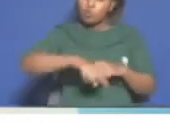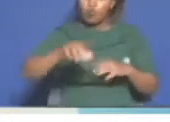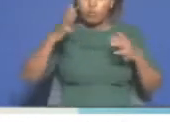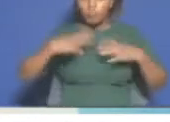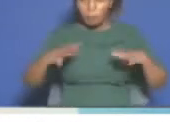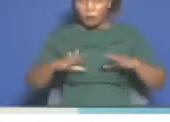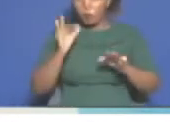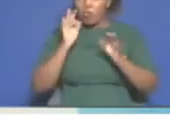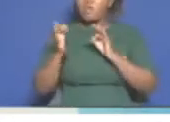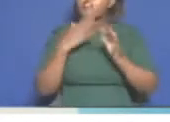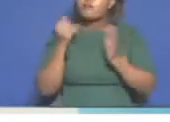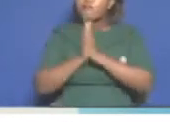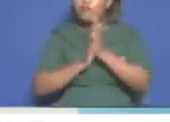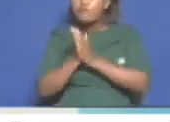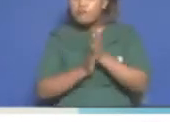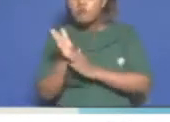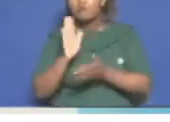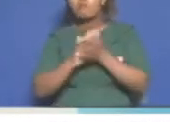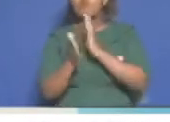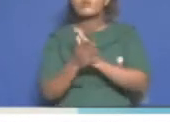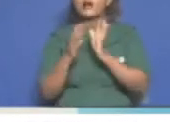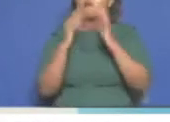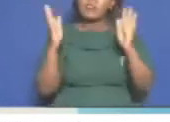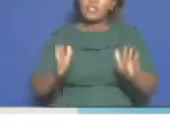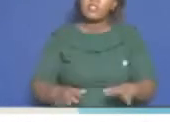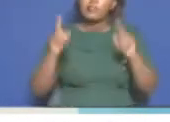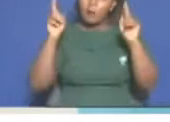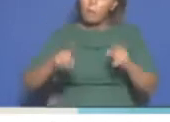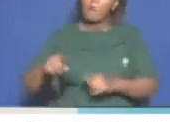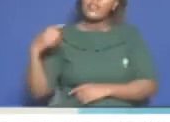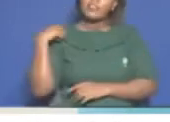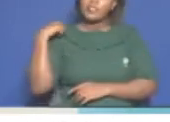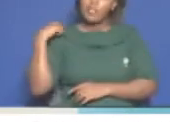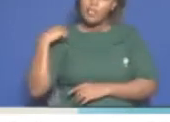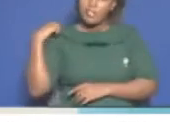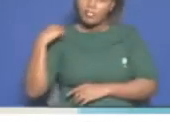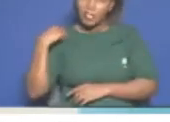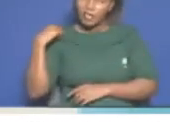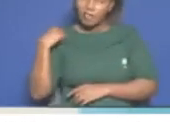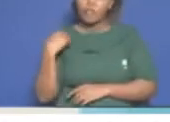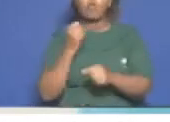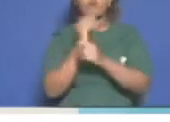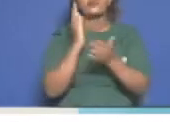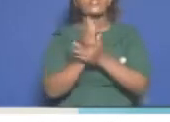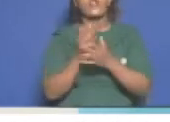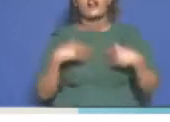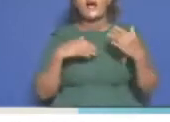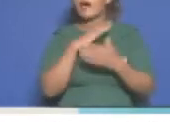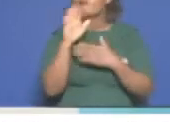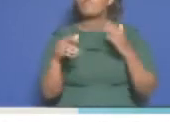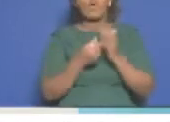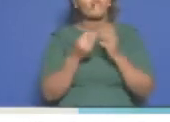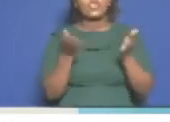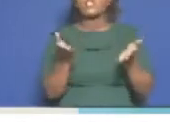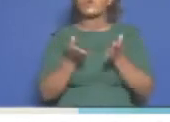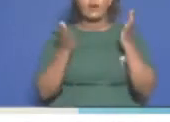uongozi aweze ku step up na ku make the sacrifice needed kuweza commit zile requirements za uongozi ambazo